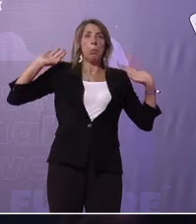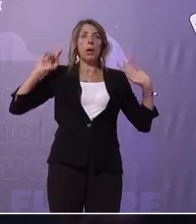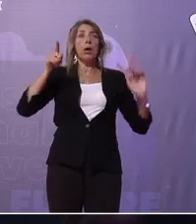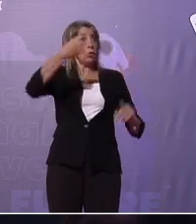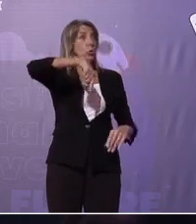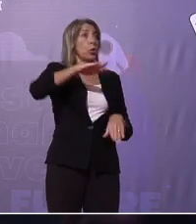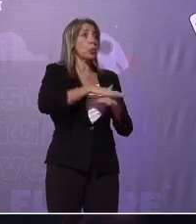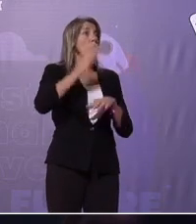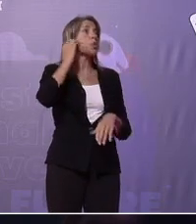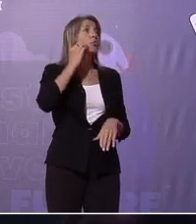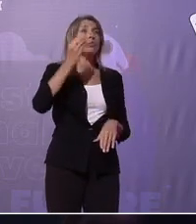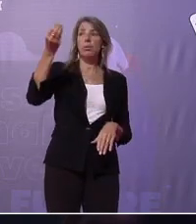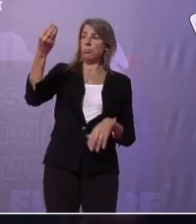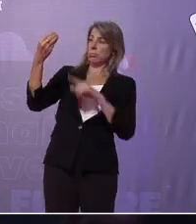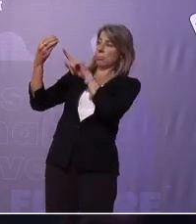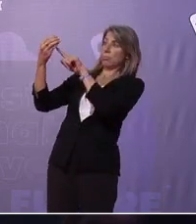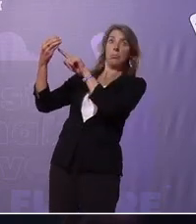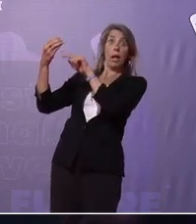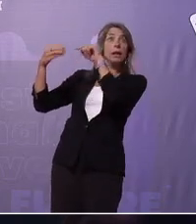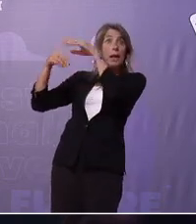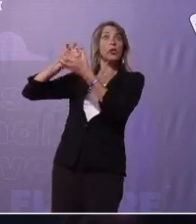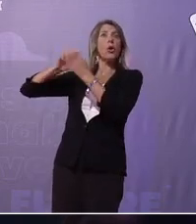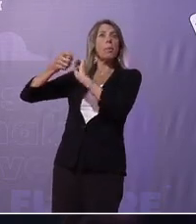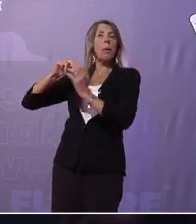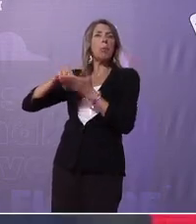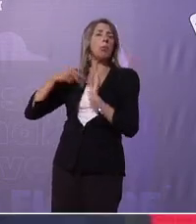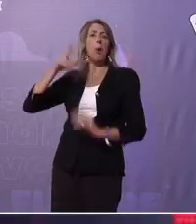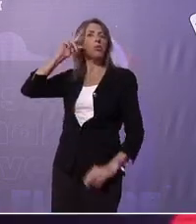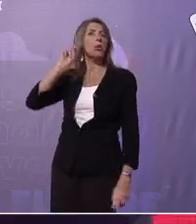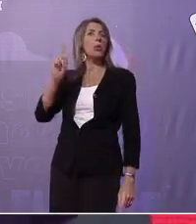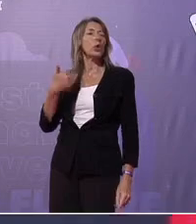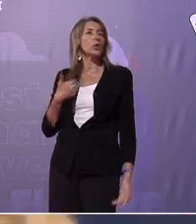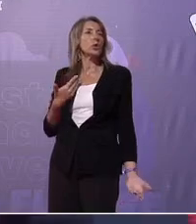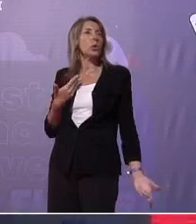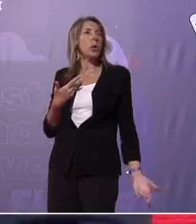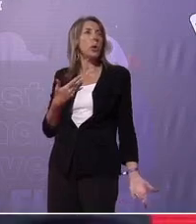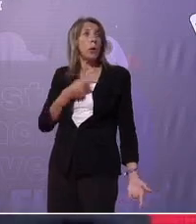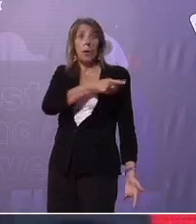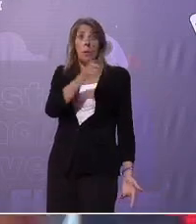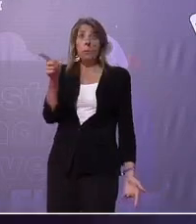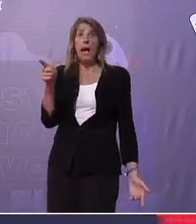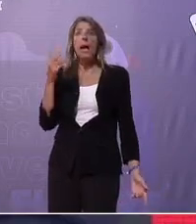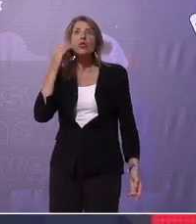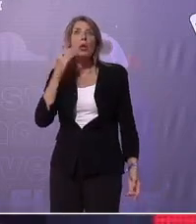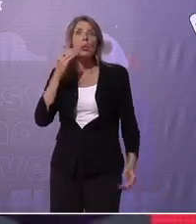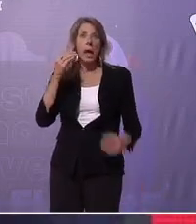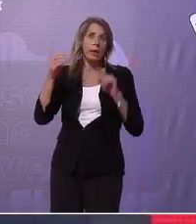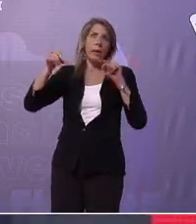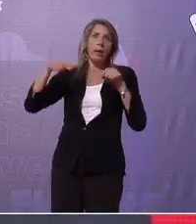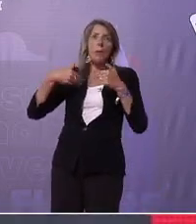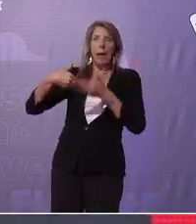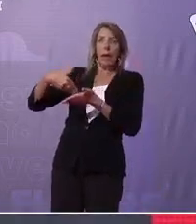un telefonino la complessità tecnologica del telefonino che abbiamo in tasca non la conosciamo Ma nessuno di noi potrebbe più farne a meno Ebbene